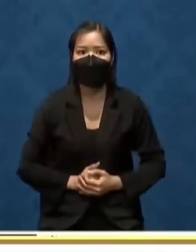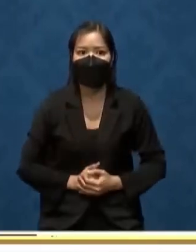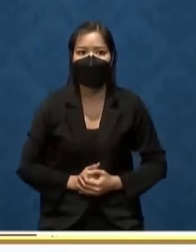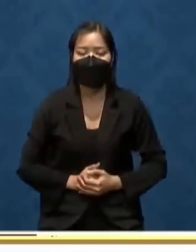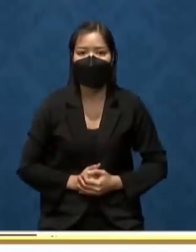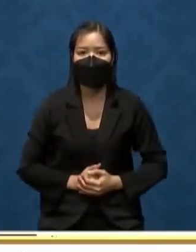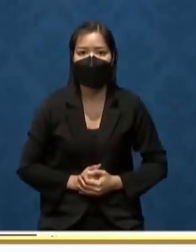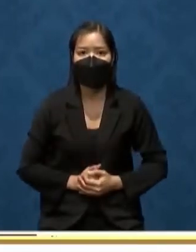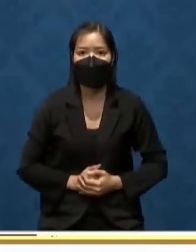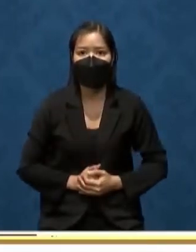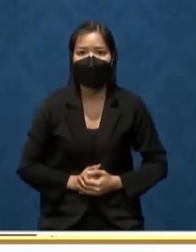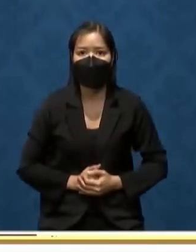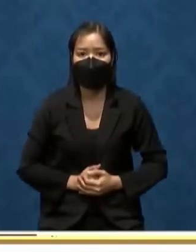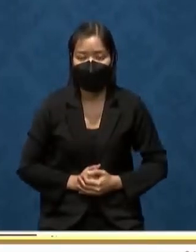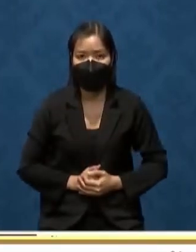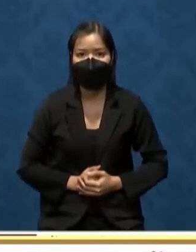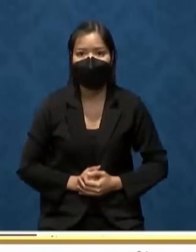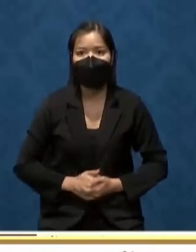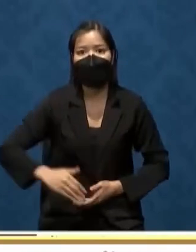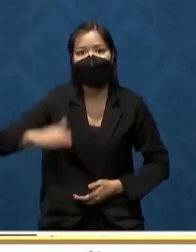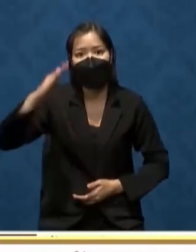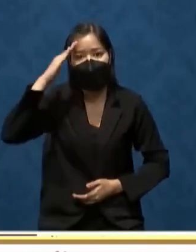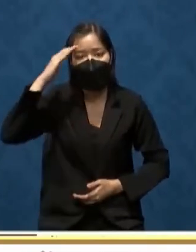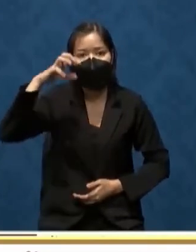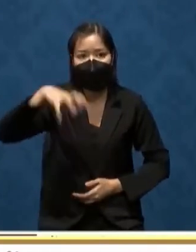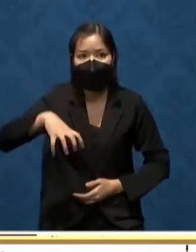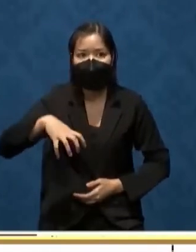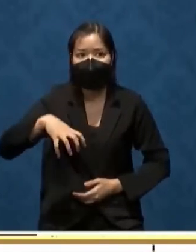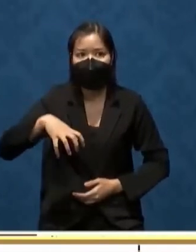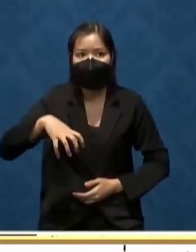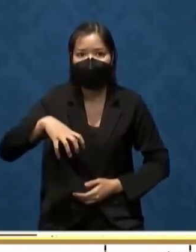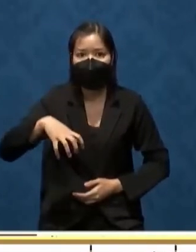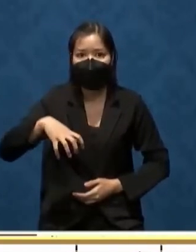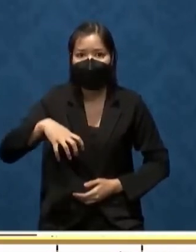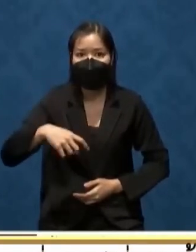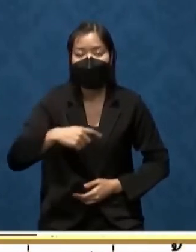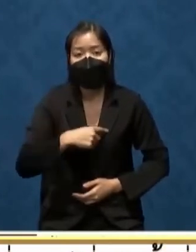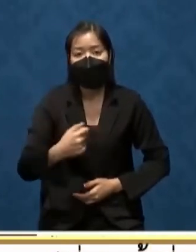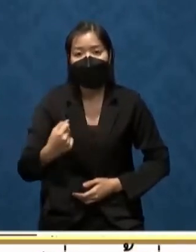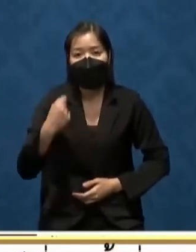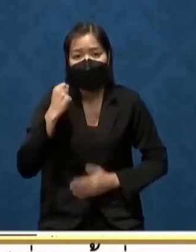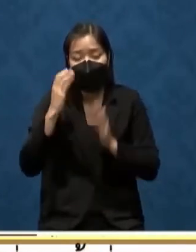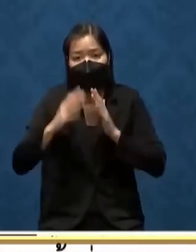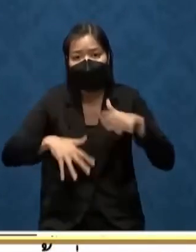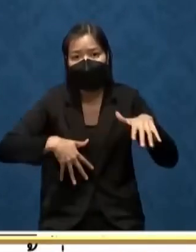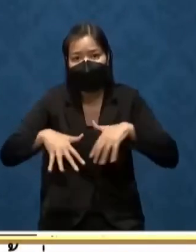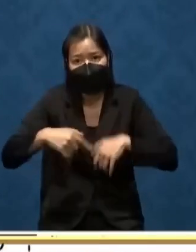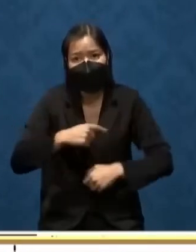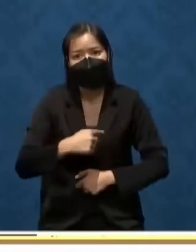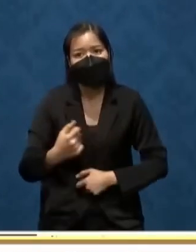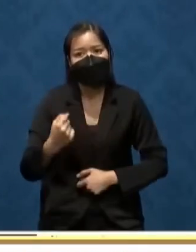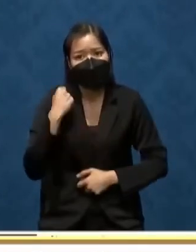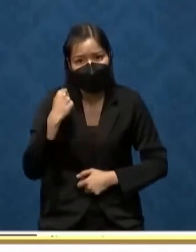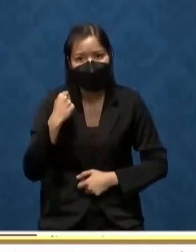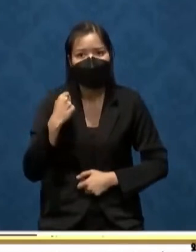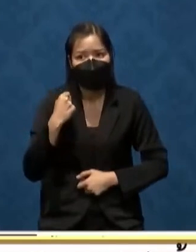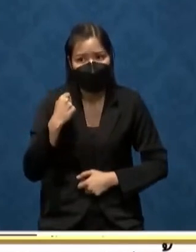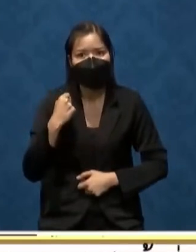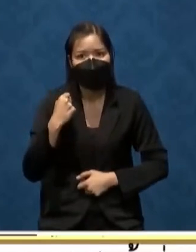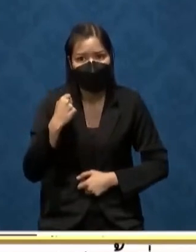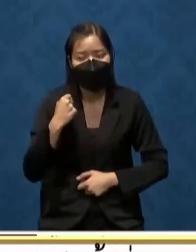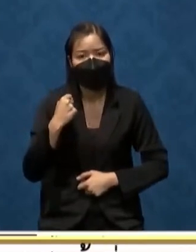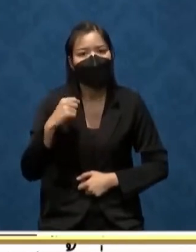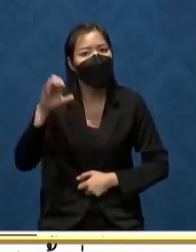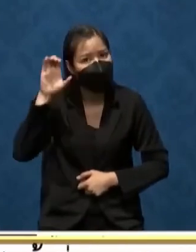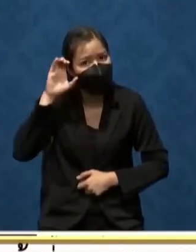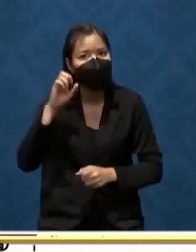บทสุกคือทำใหกองทัพเป็กองทัพที่มีประสิทธภาพที่เป็นที่เฉื่อมั่น เป็ที่เพื่อมนกพนประชาชนที่